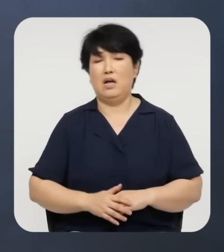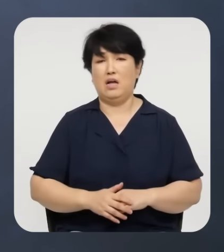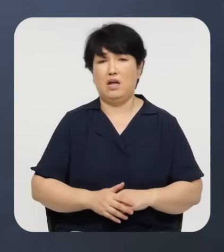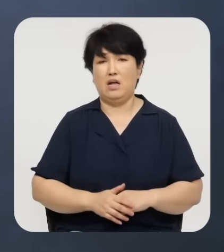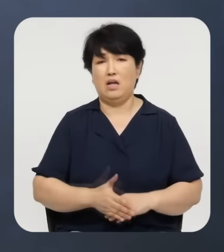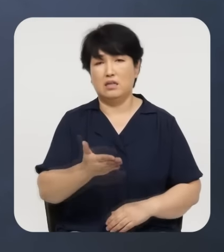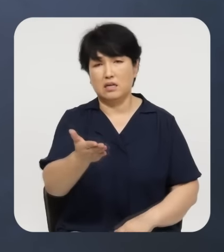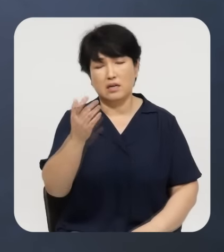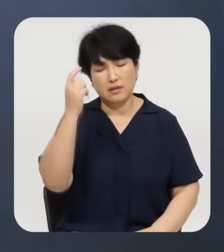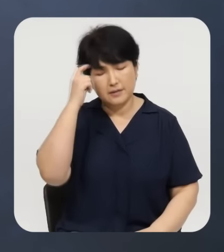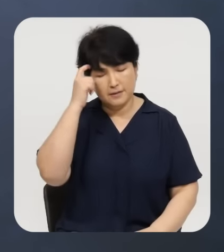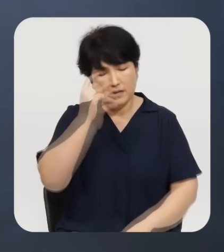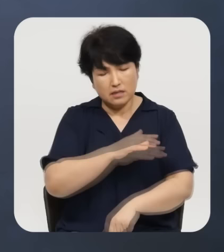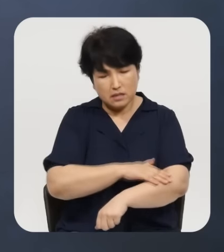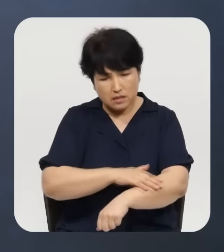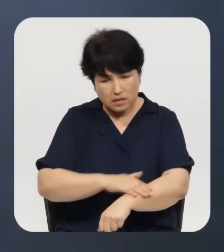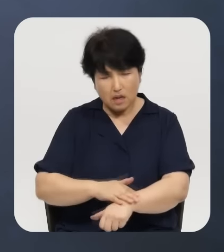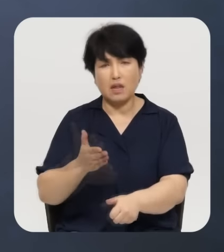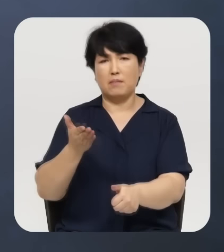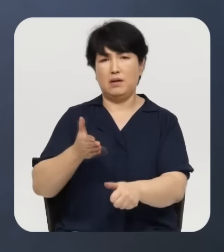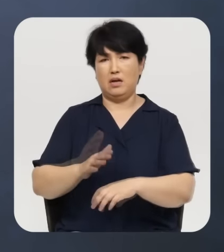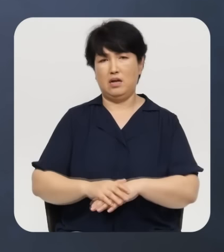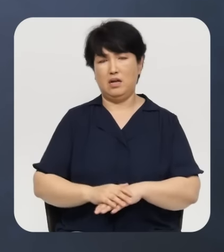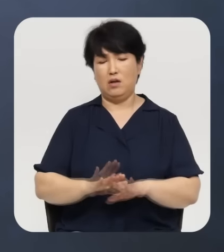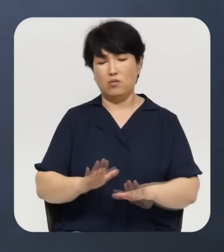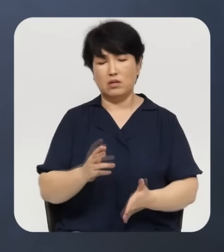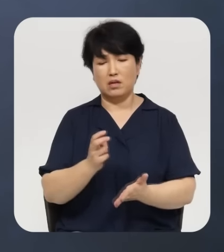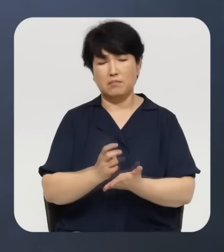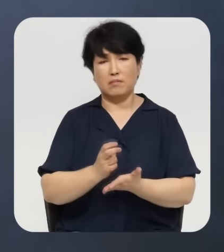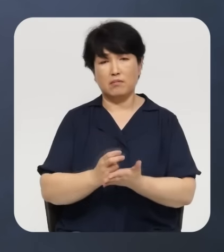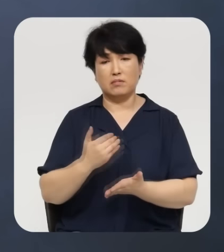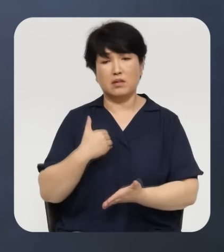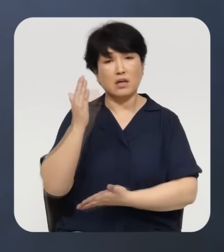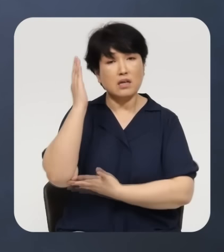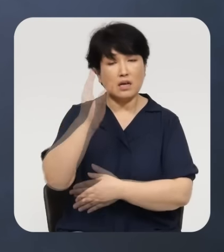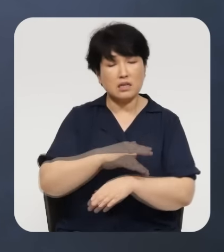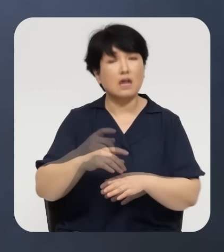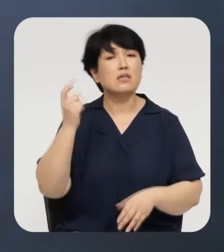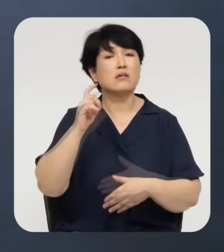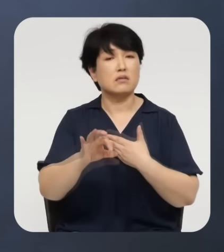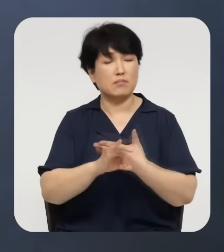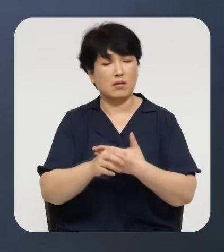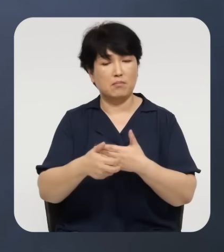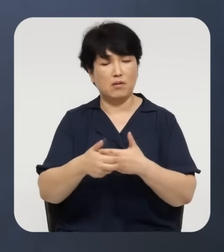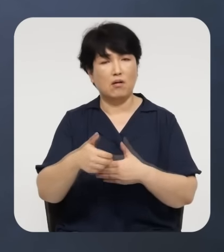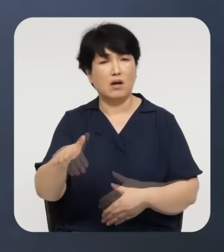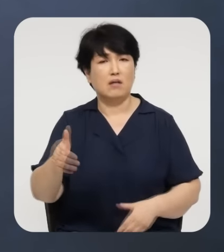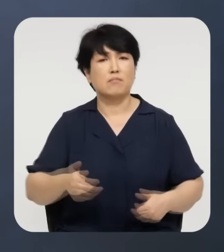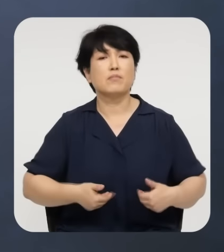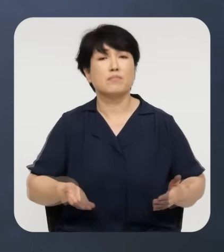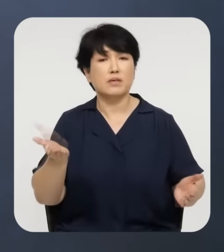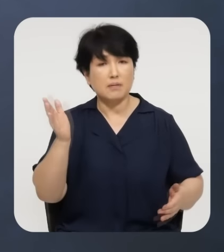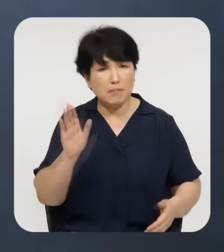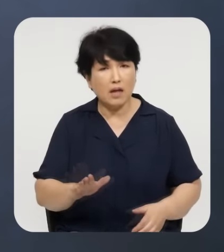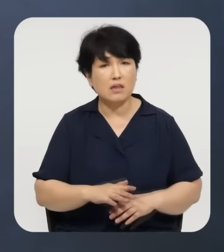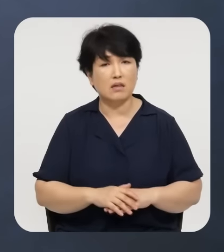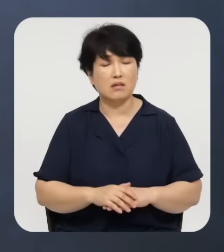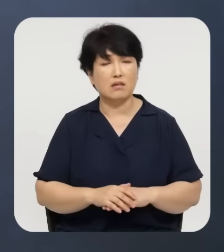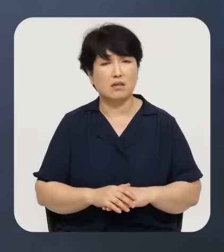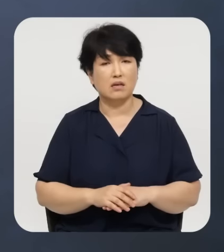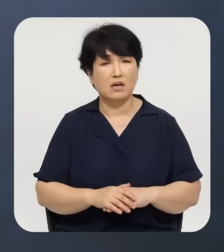웃는 게 낫겠는지, 본인이 좀잘 생각해 봐요. 오늘 법문 제대로 들었으면 병원에 안 가도 되고,